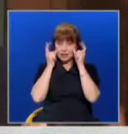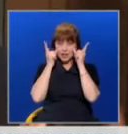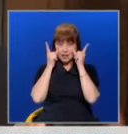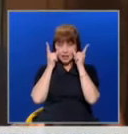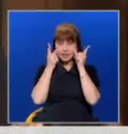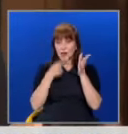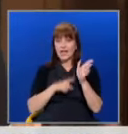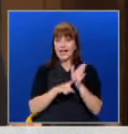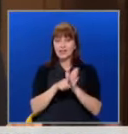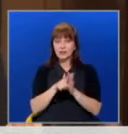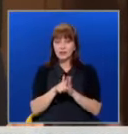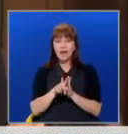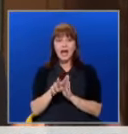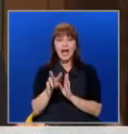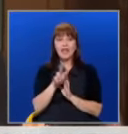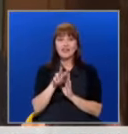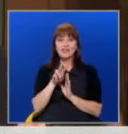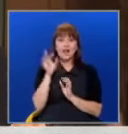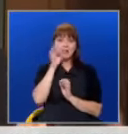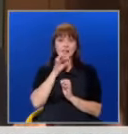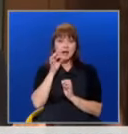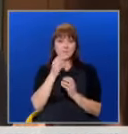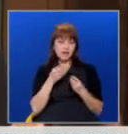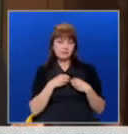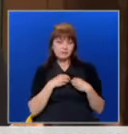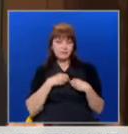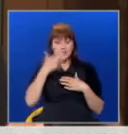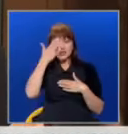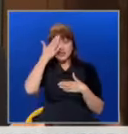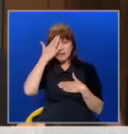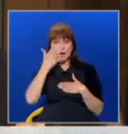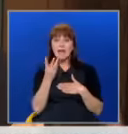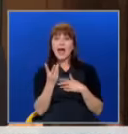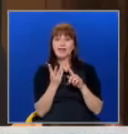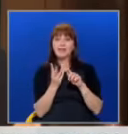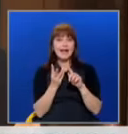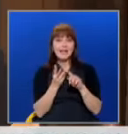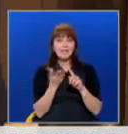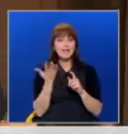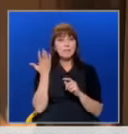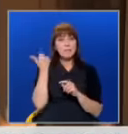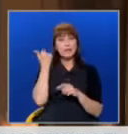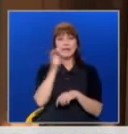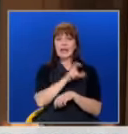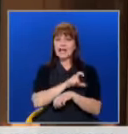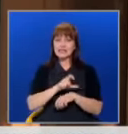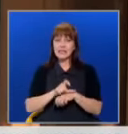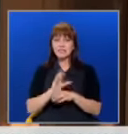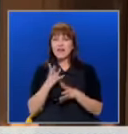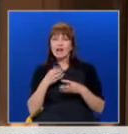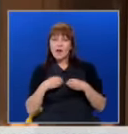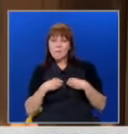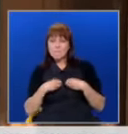защото реално две нямаха никакви симптоми никога, а третата е имала симптоми преди една седмица, някакви болки